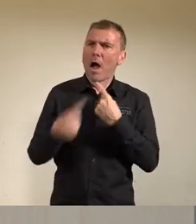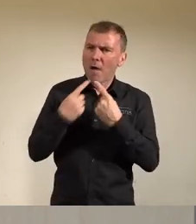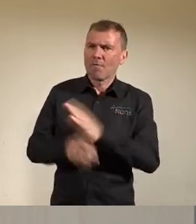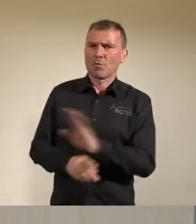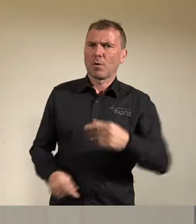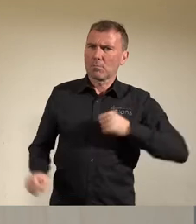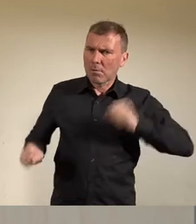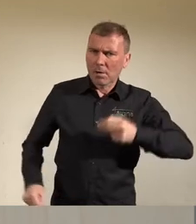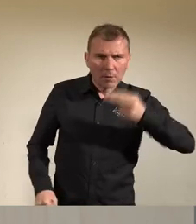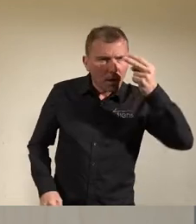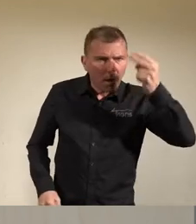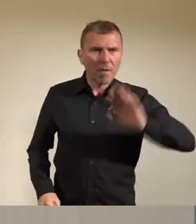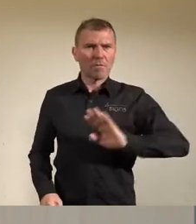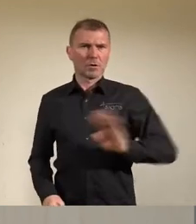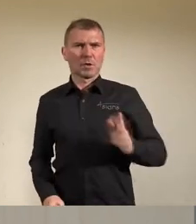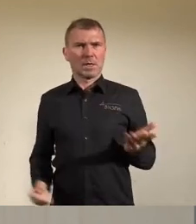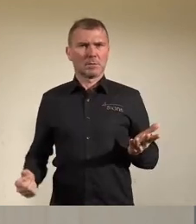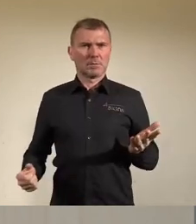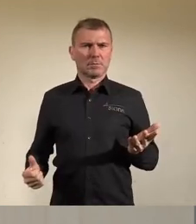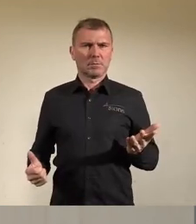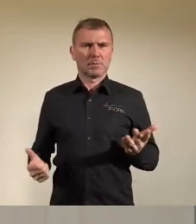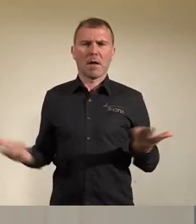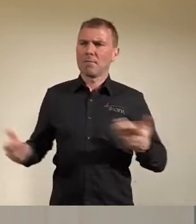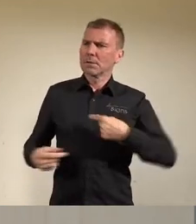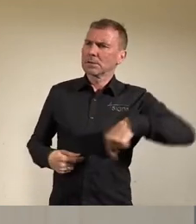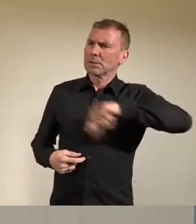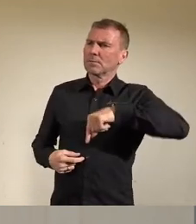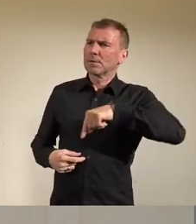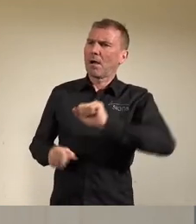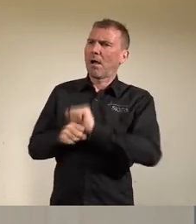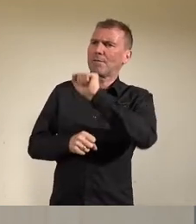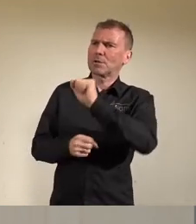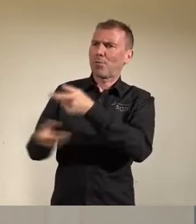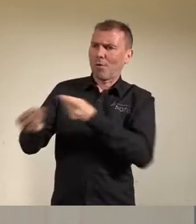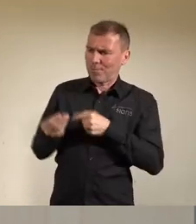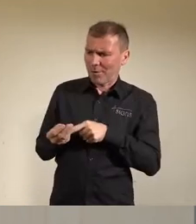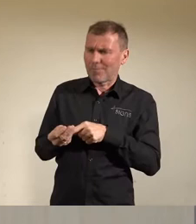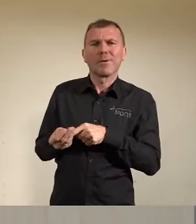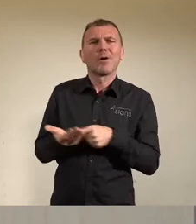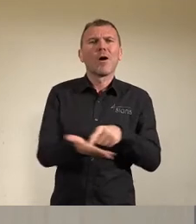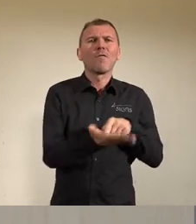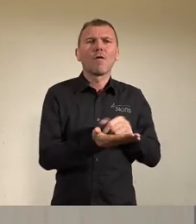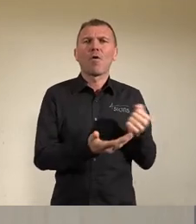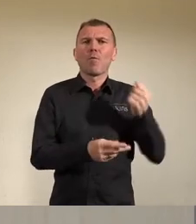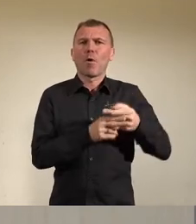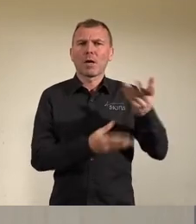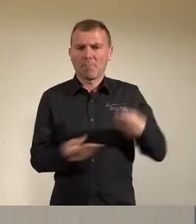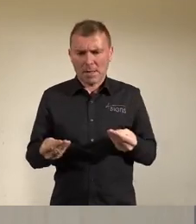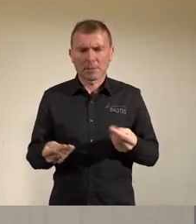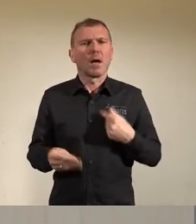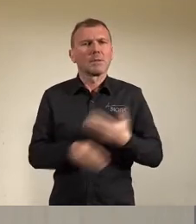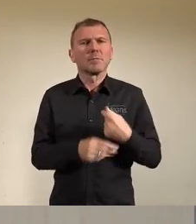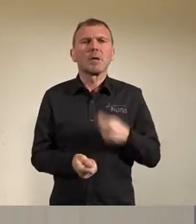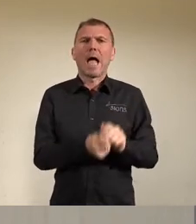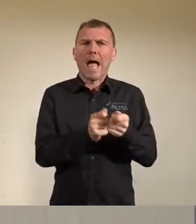wir verstehen dazu, zu dem, was wir als Widerspruch bekommen haben zur Vorlage des Oberbürgermeisters. Deswegen